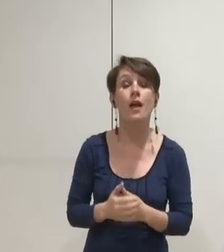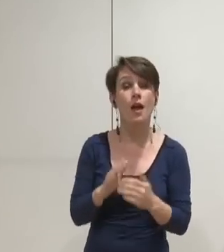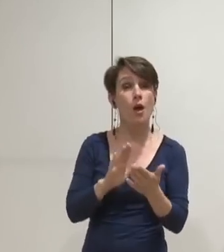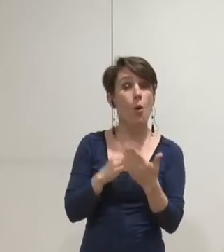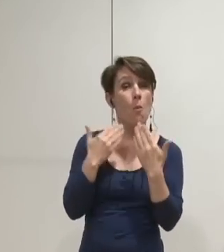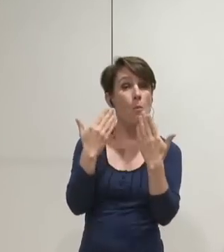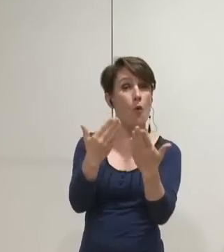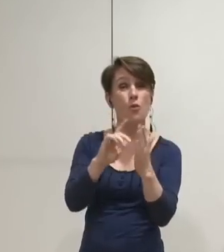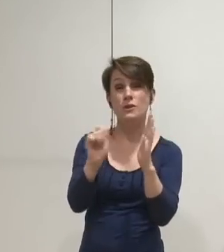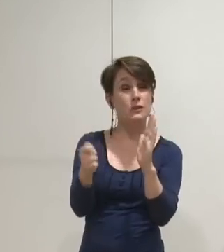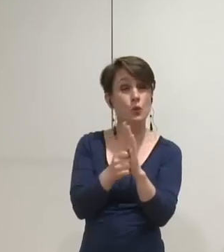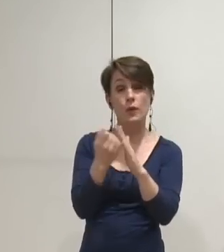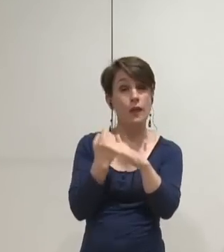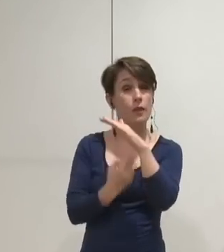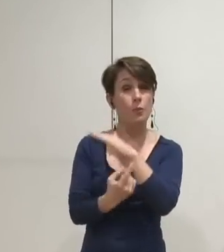2004